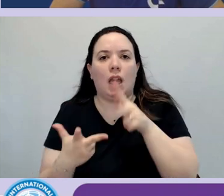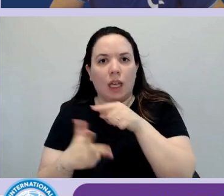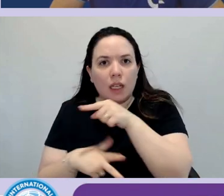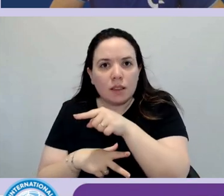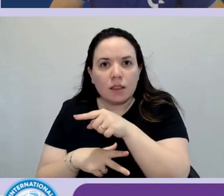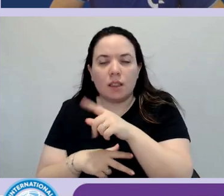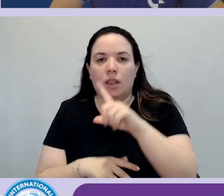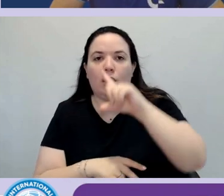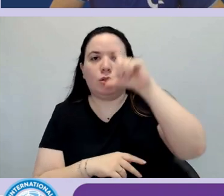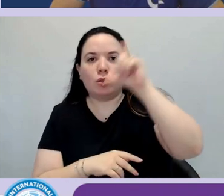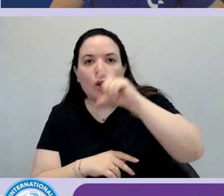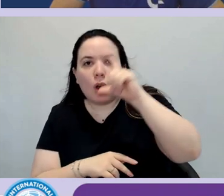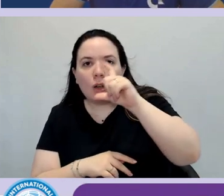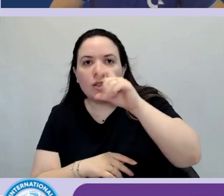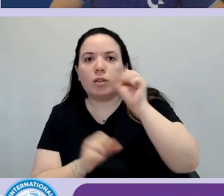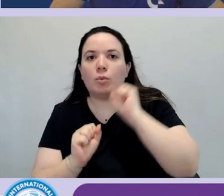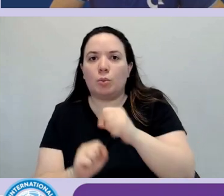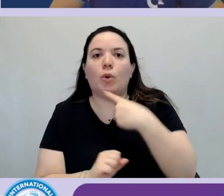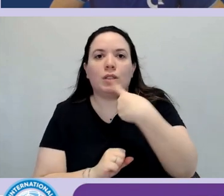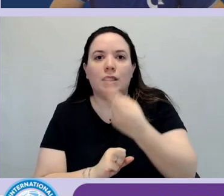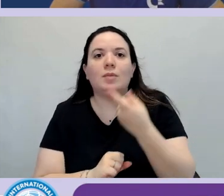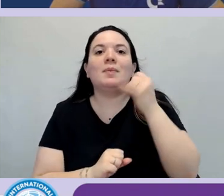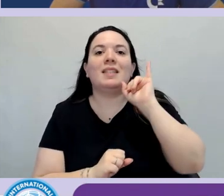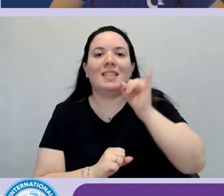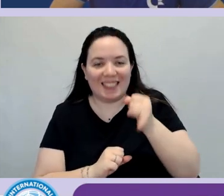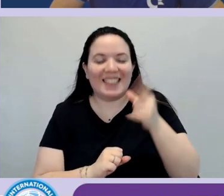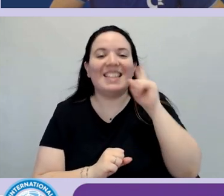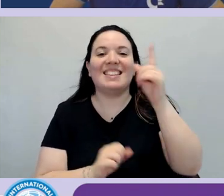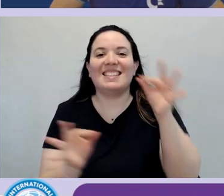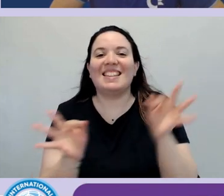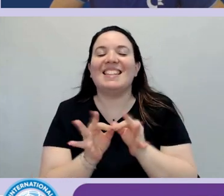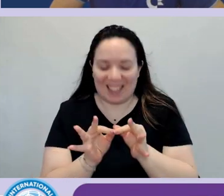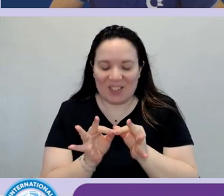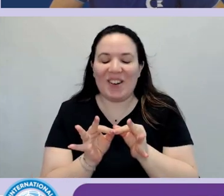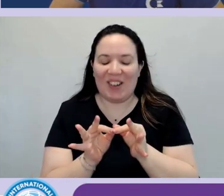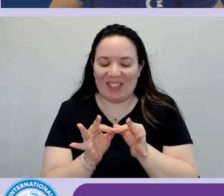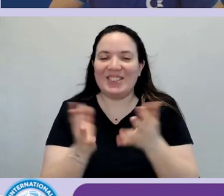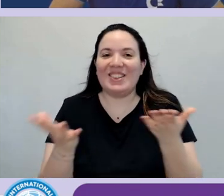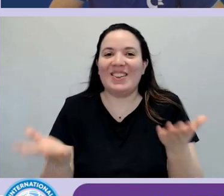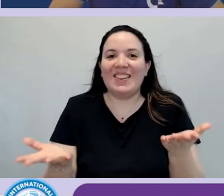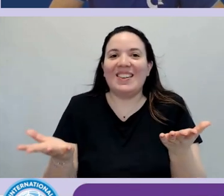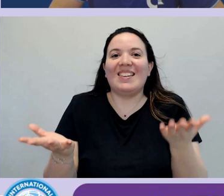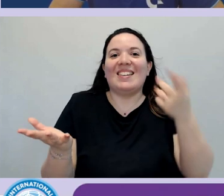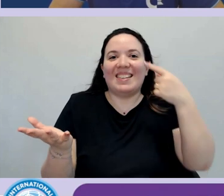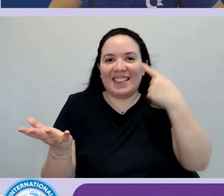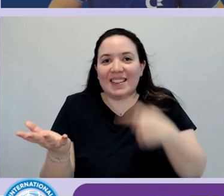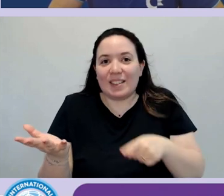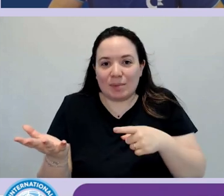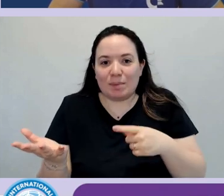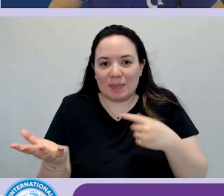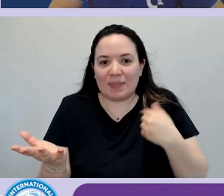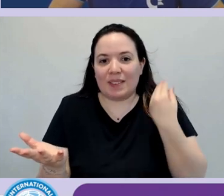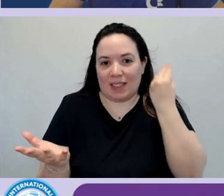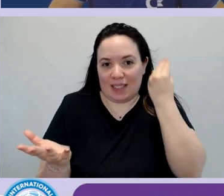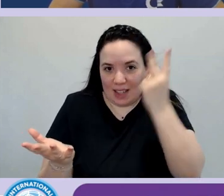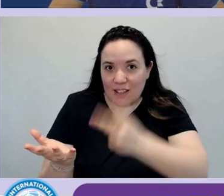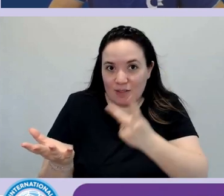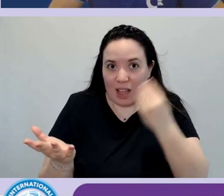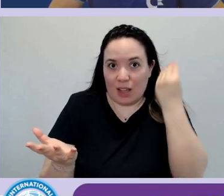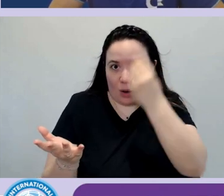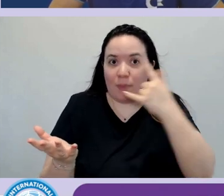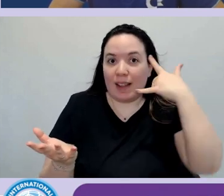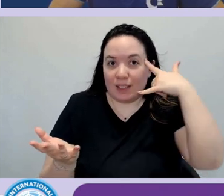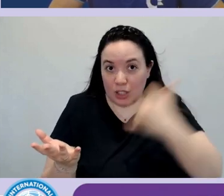Lis Conny può farmi SEG di sì con la testa se è d'accordo con ciò che dico Cioè è vero Stanno pensando